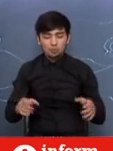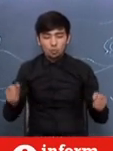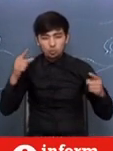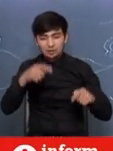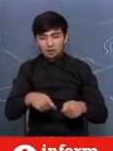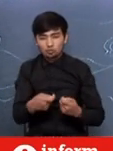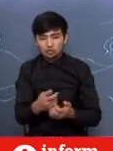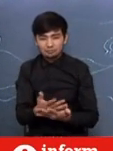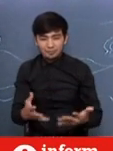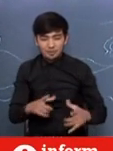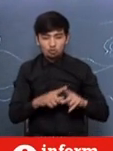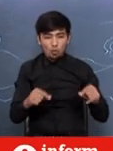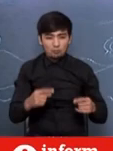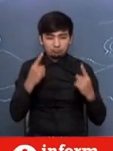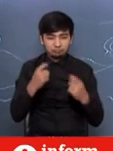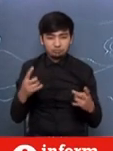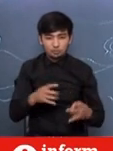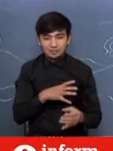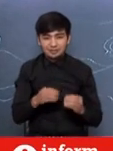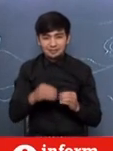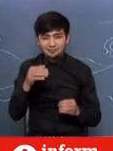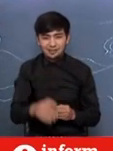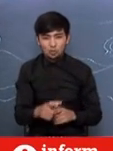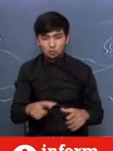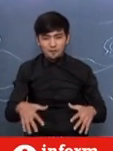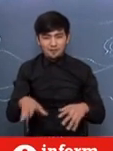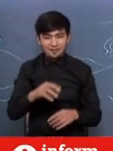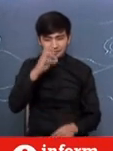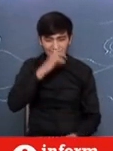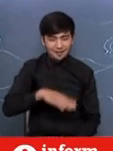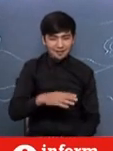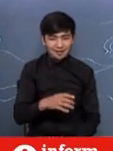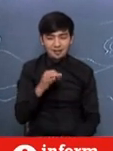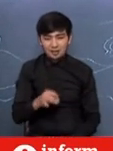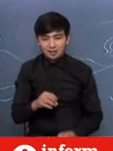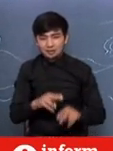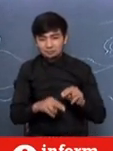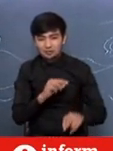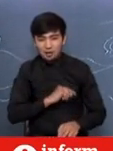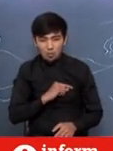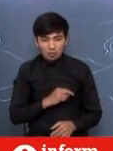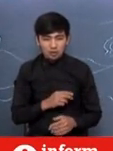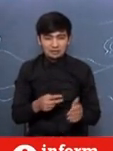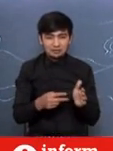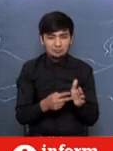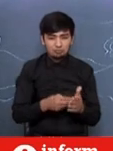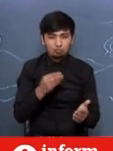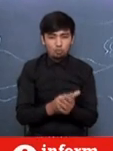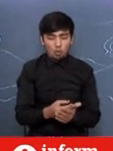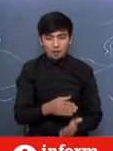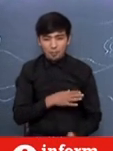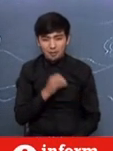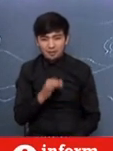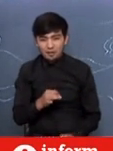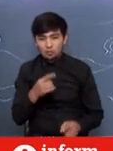комфортными школами десятки тысяч школьников по всей стране Но как оказалось при работах зачастую завышать рыночную стоимость другие